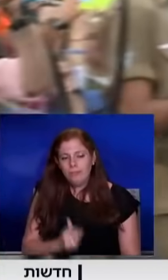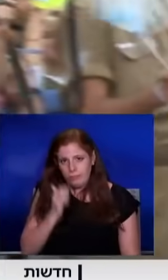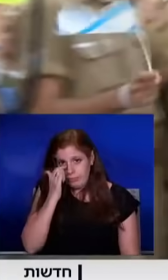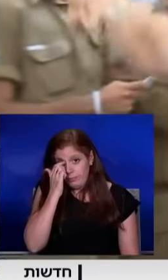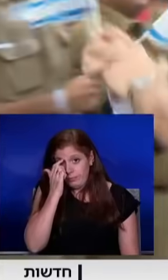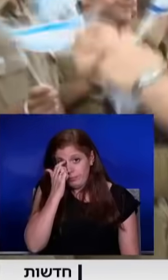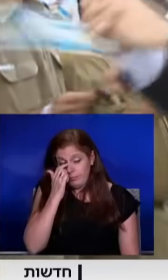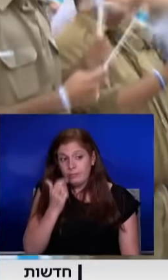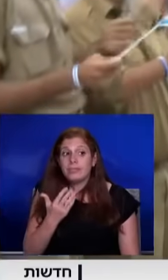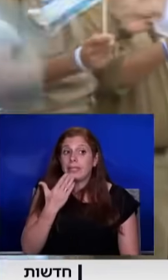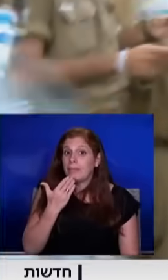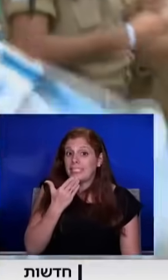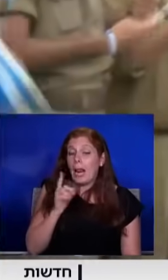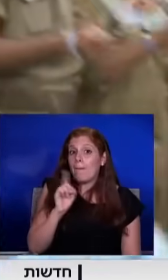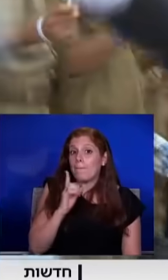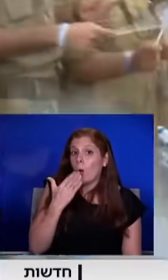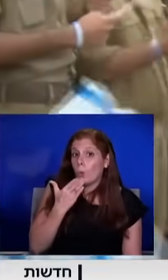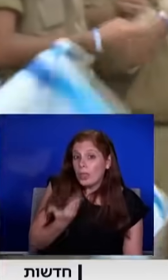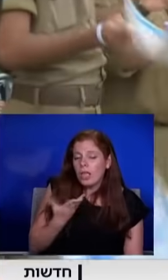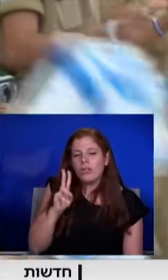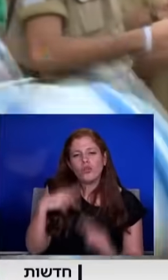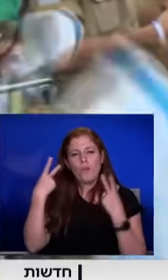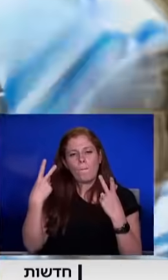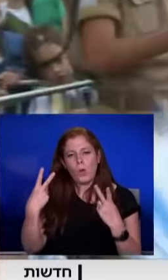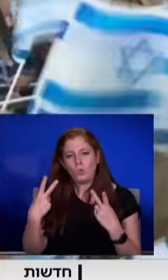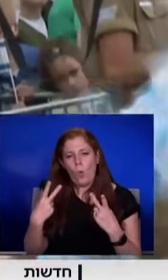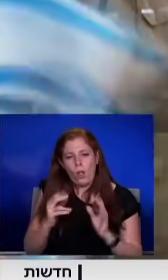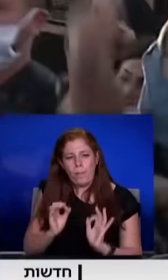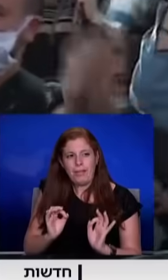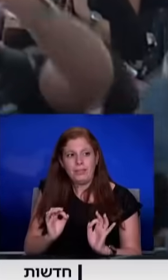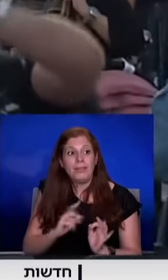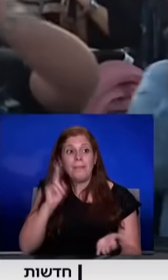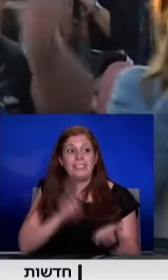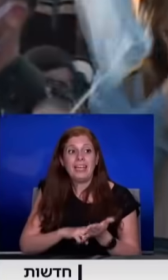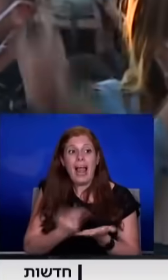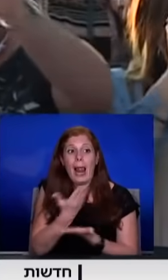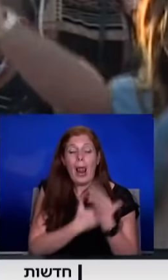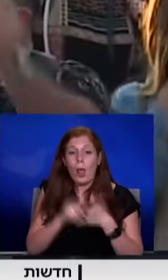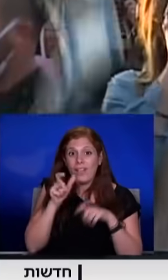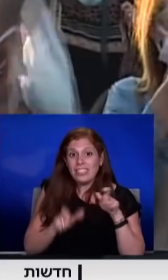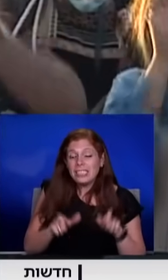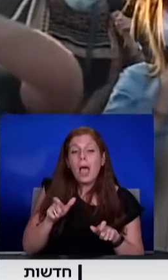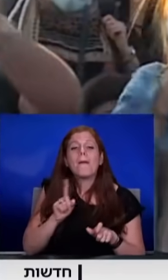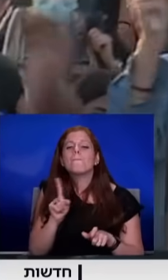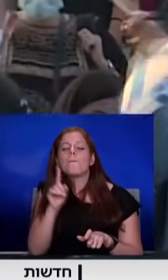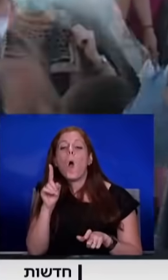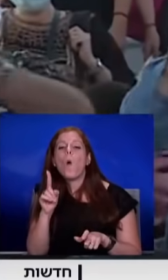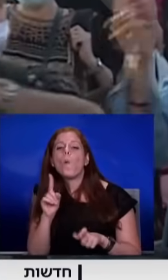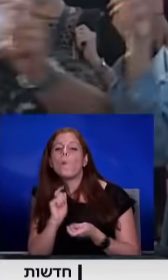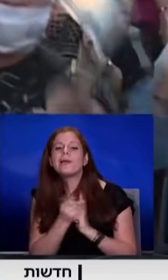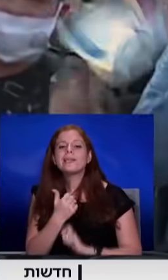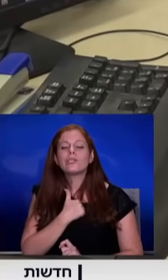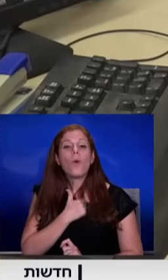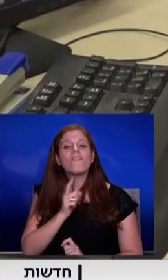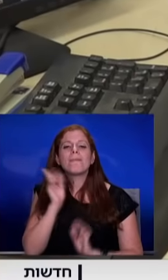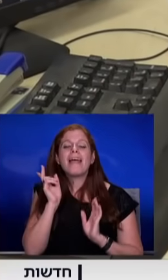בישראל, למי הוא יהודי, יש משמעות מעשית. מי זכאי לעלות ולהתאזרח, מהו גיור, ומי רשאי להתחתן כדת משה